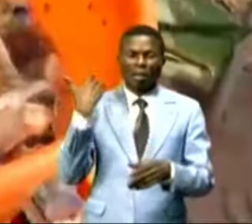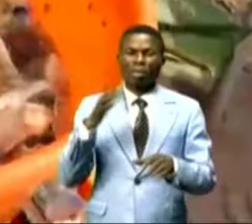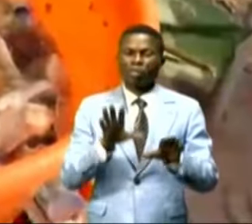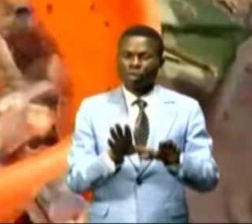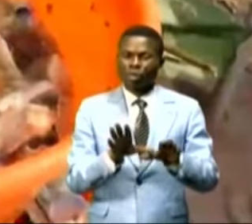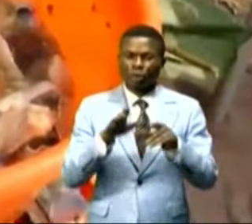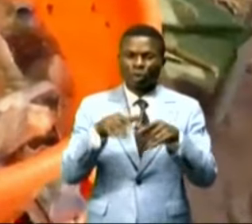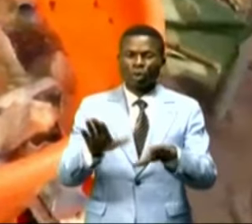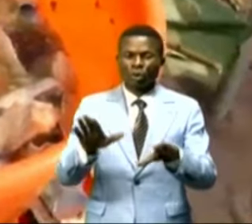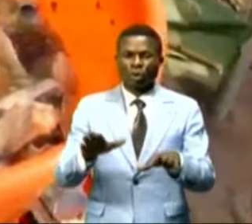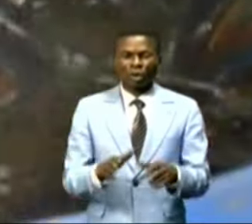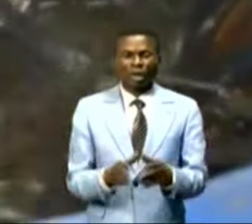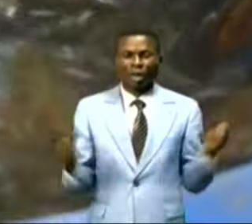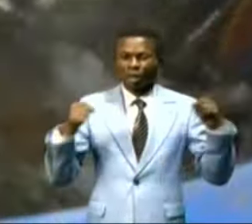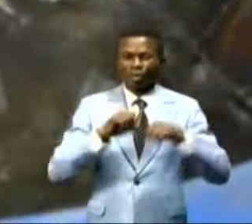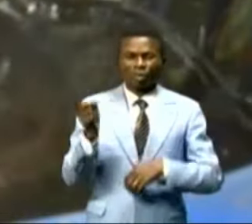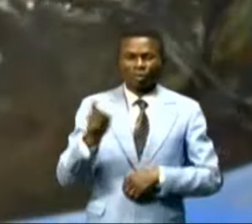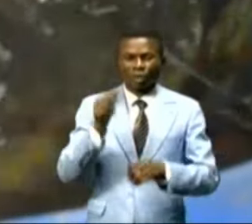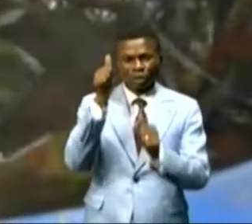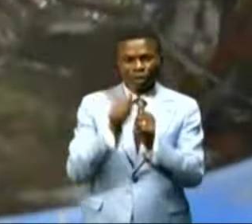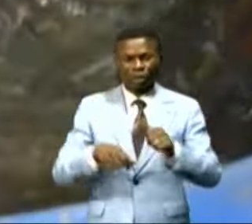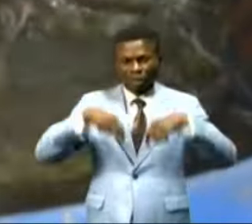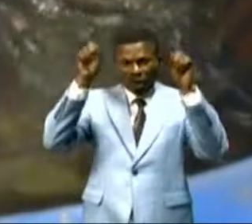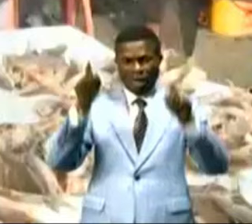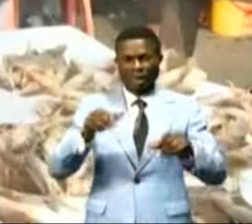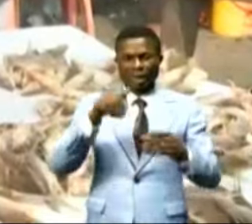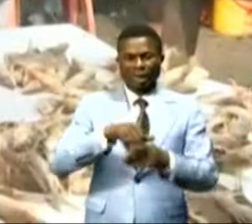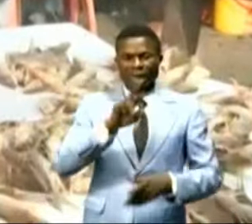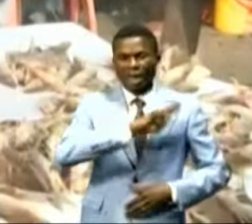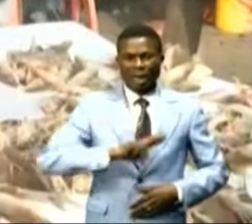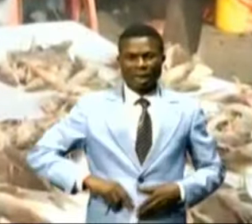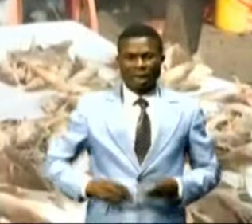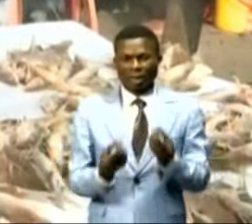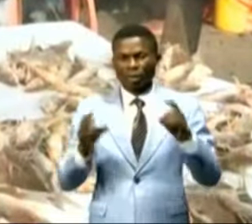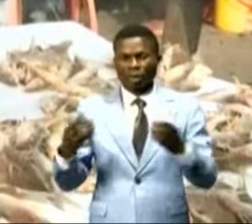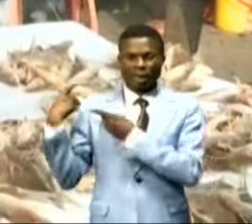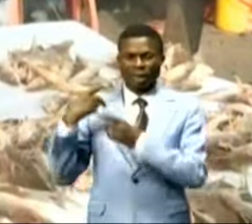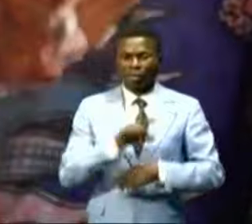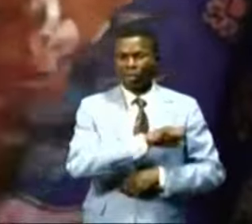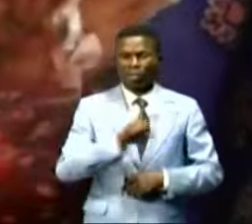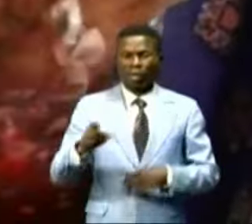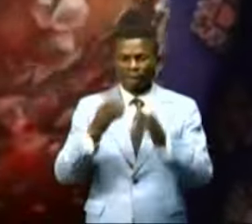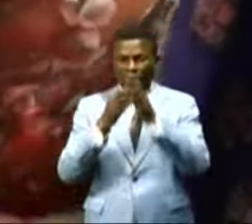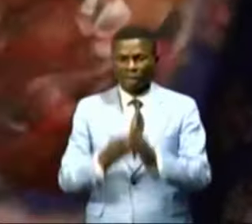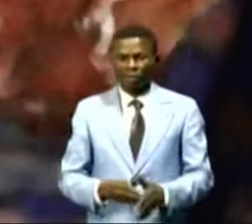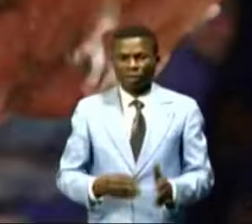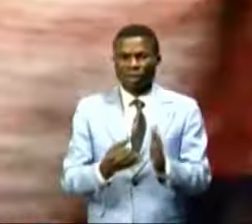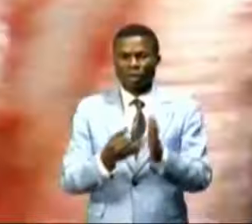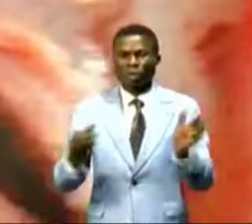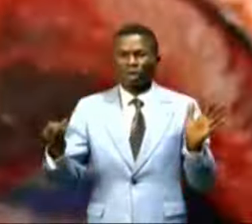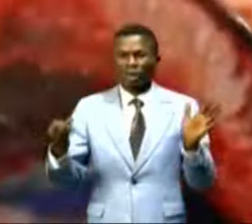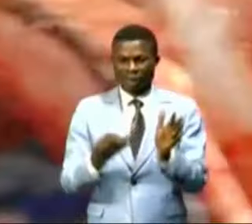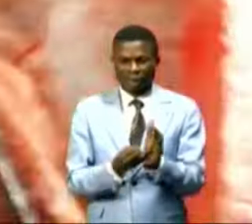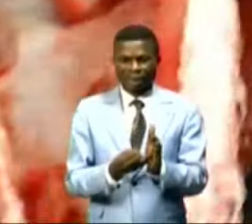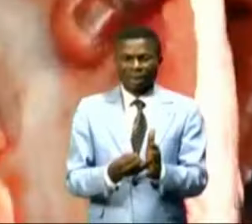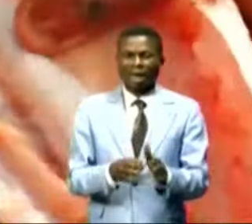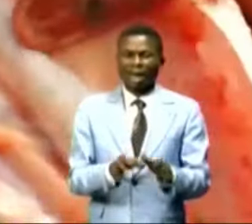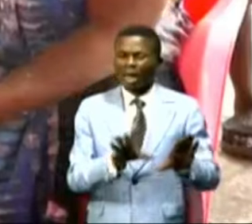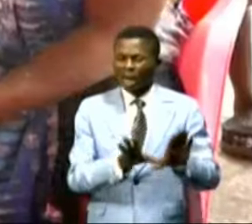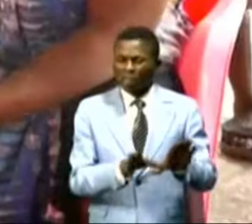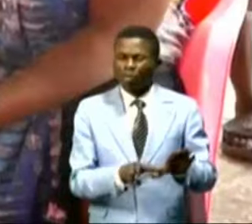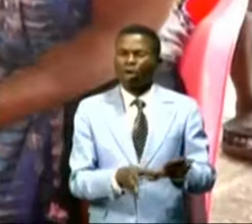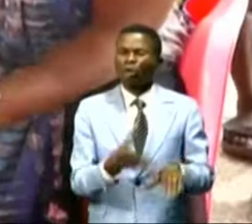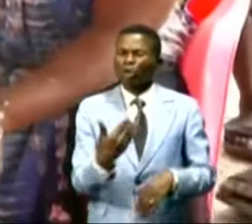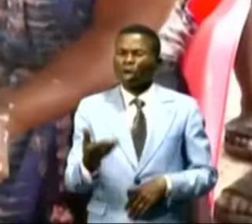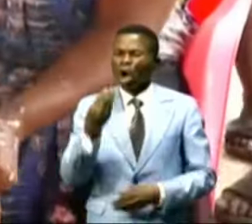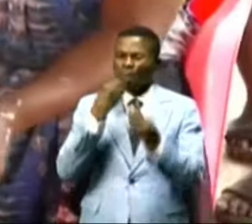Comme chaque année en République démocratique du Congo depuis 1967, le poisson, denrée alimentaire très prisée des Congolais,